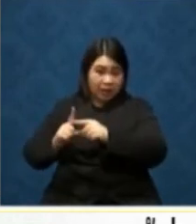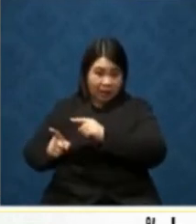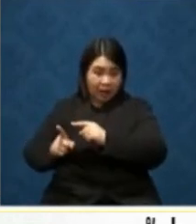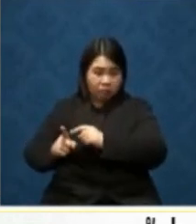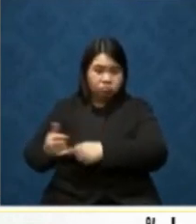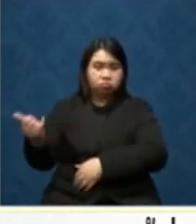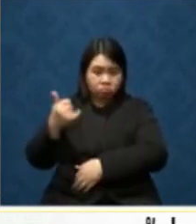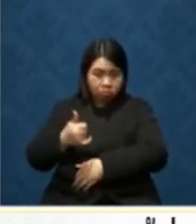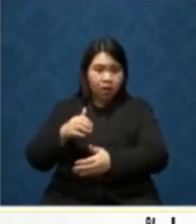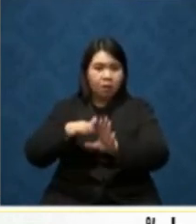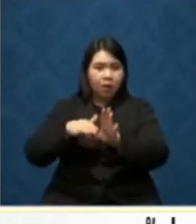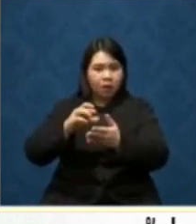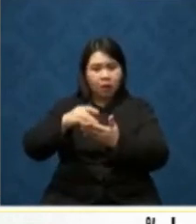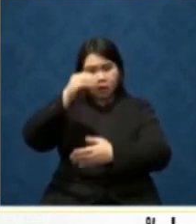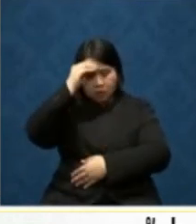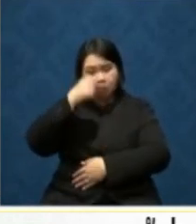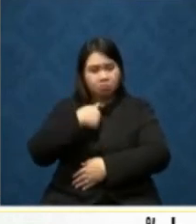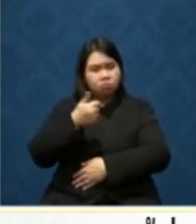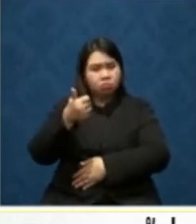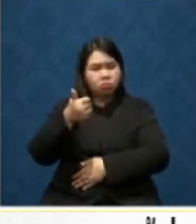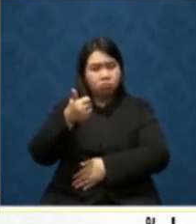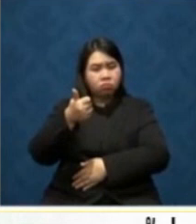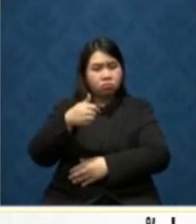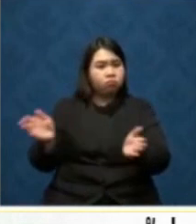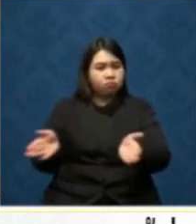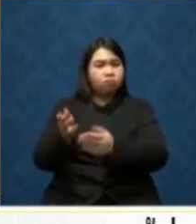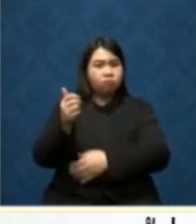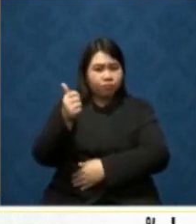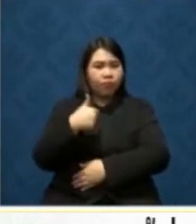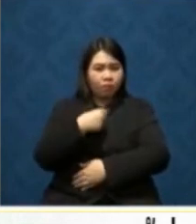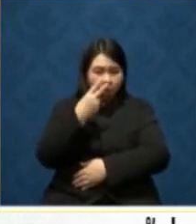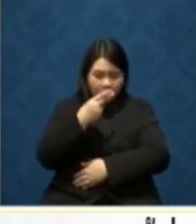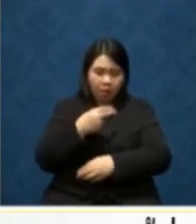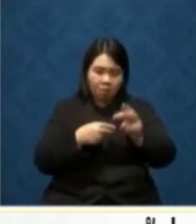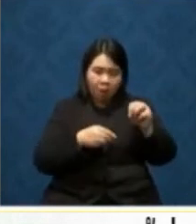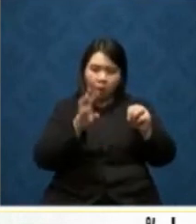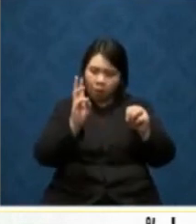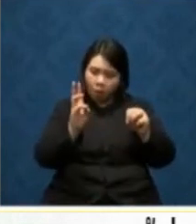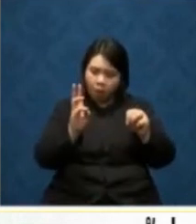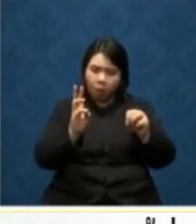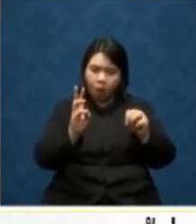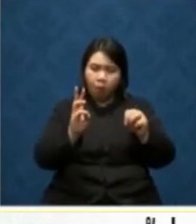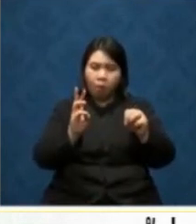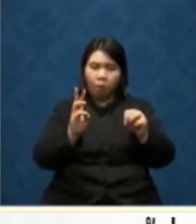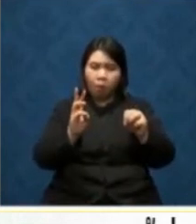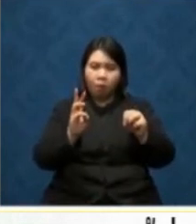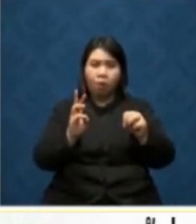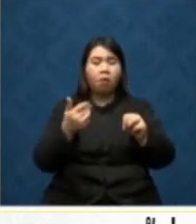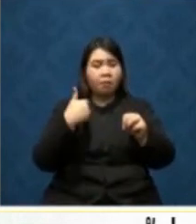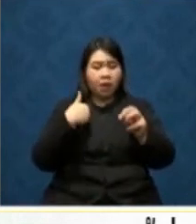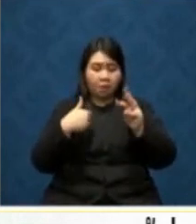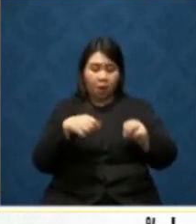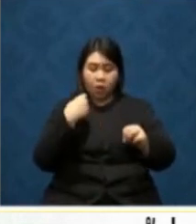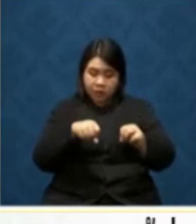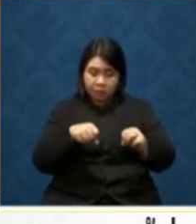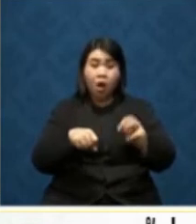มาจัการศึกษา ให้พี่น้องประชาชนคนยากคนจนได้เข้ามาศึกษาแบบนี้ผมส